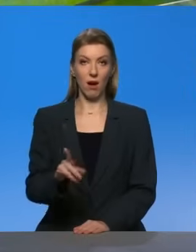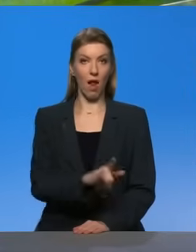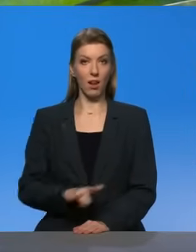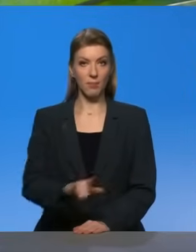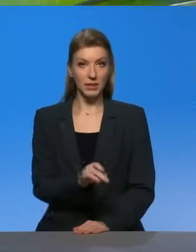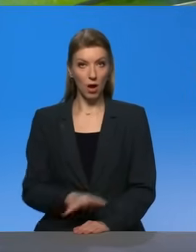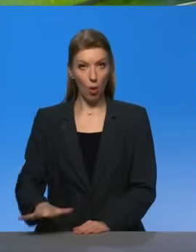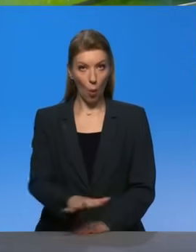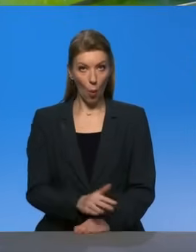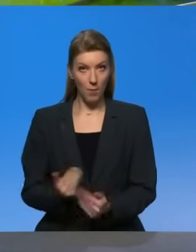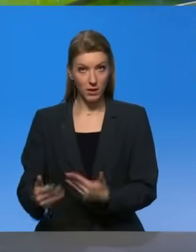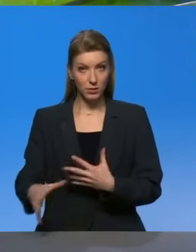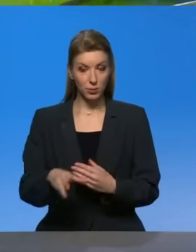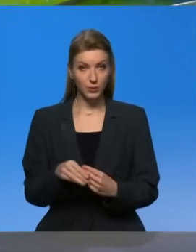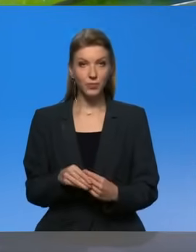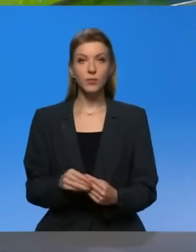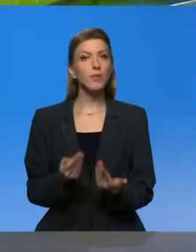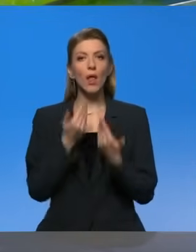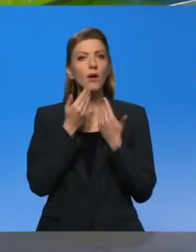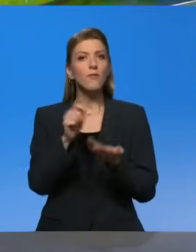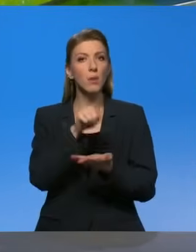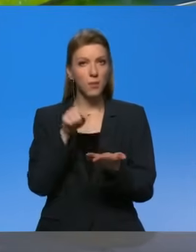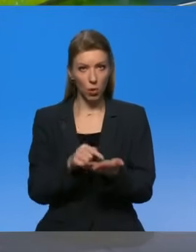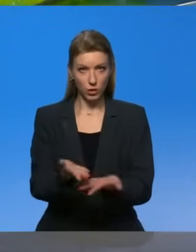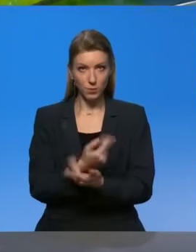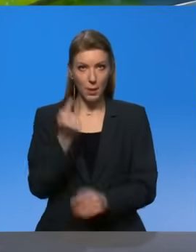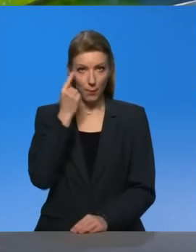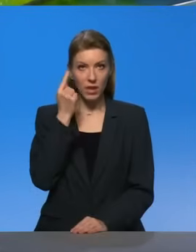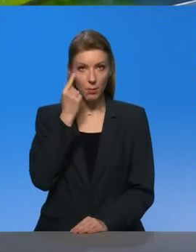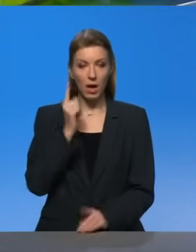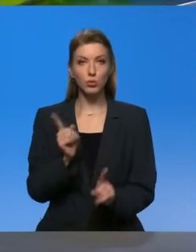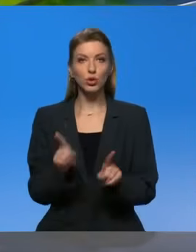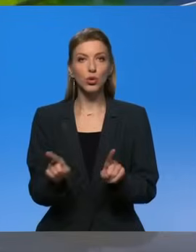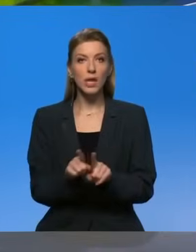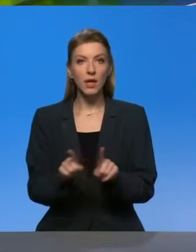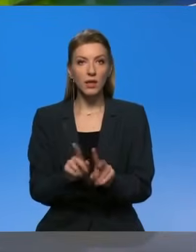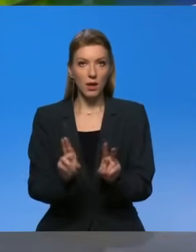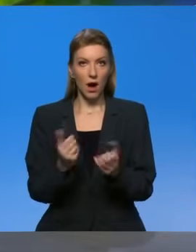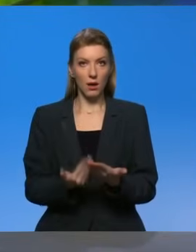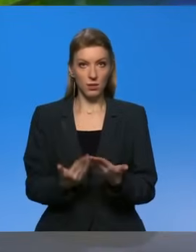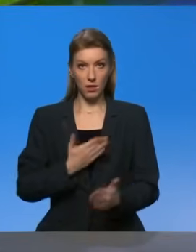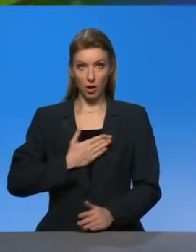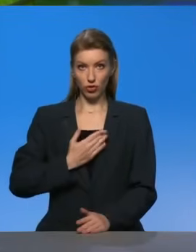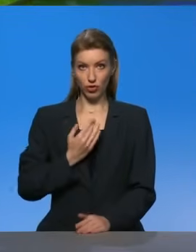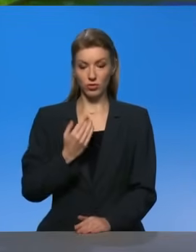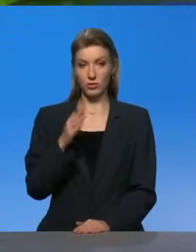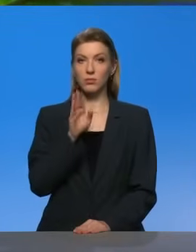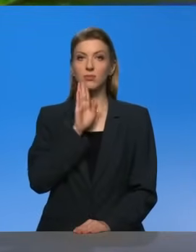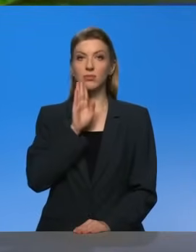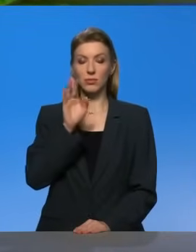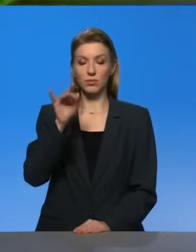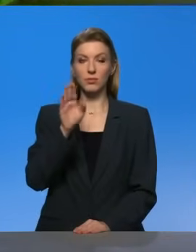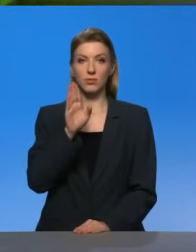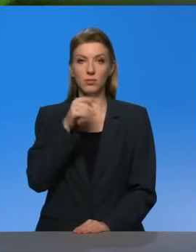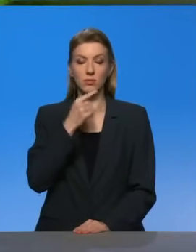У меня вот такой вопрос, Шамон Мусаевич. Мы понимаем, что вот таких, как наш собеседник, очень много по